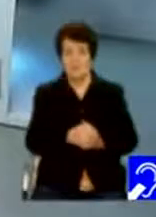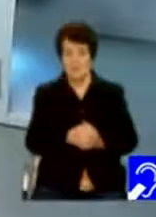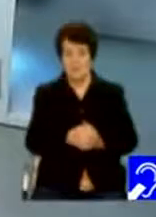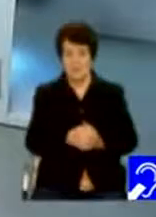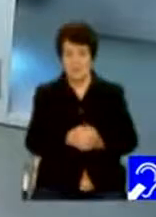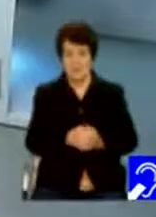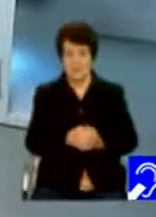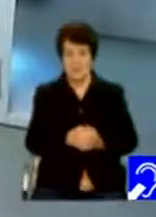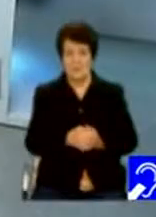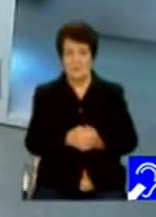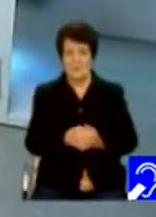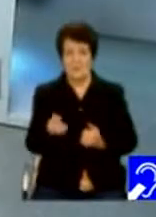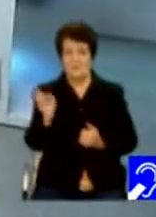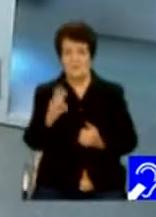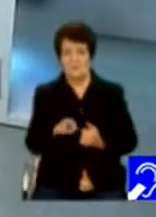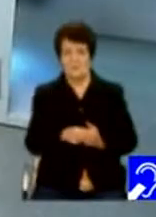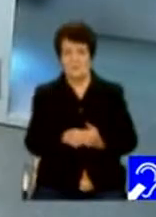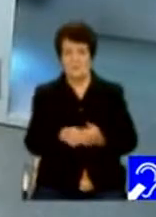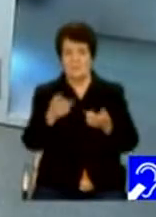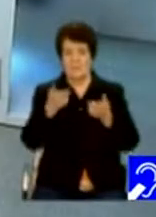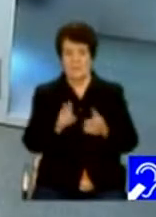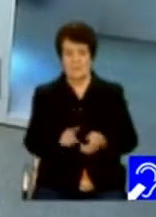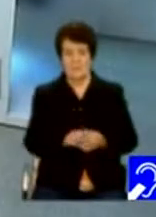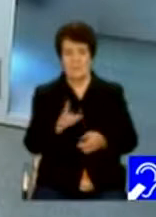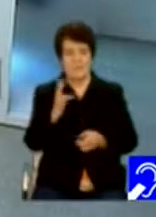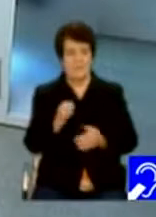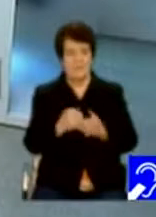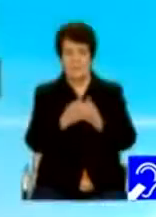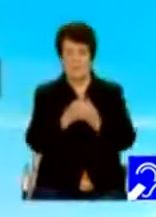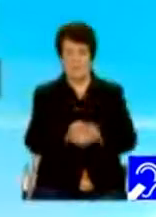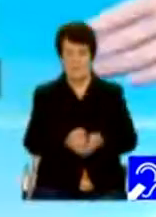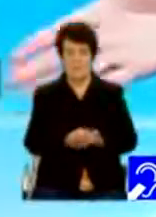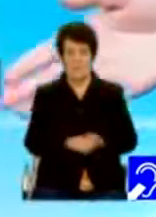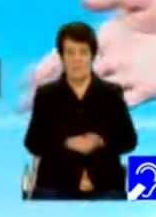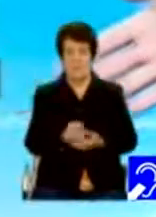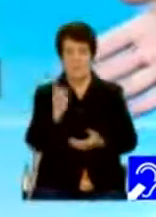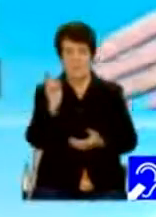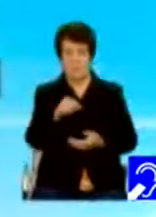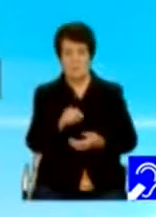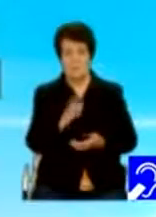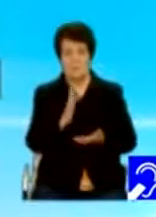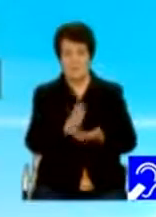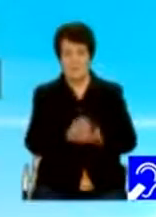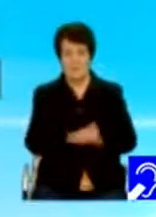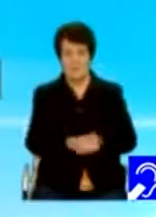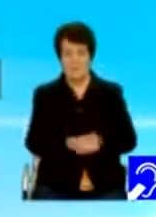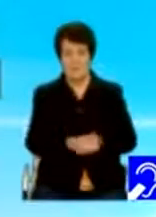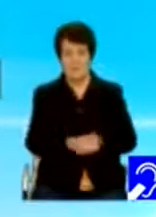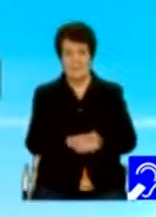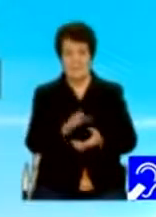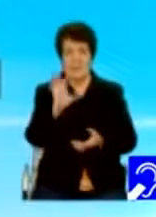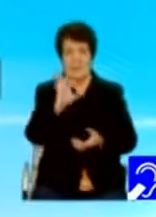Dumnealui a venit aici în studiu cu acuzări nefondate. Dumnealui se pare că este, dumnealui este o